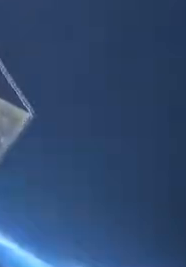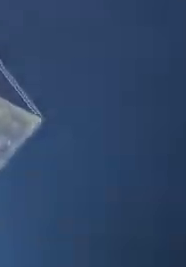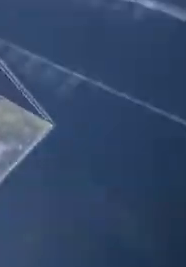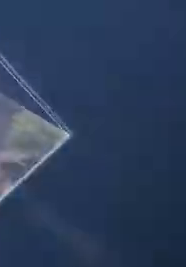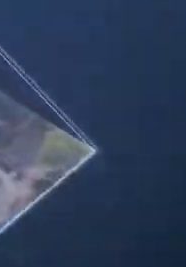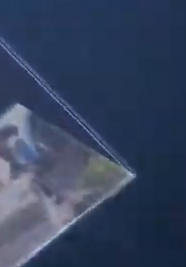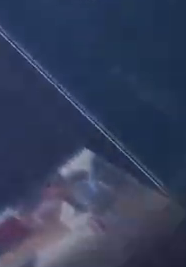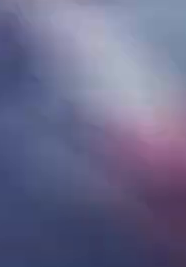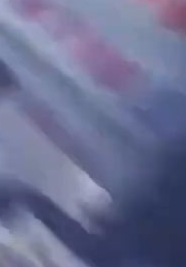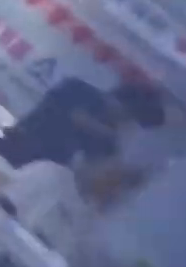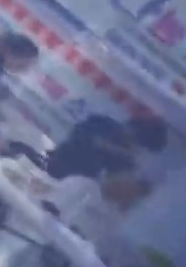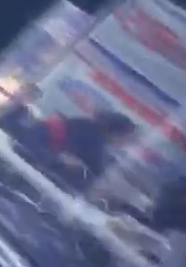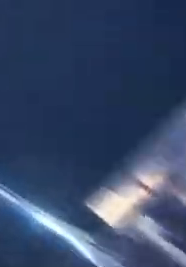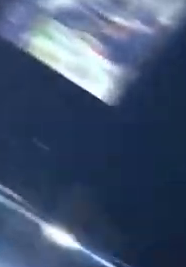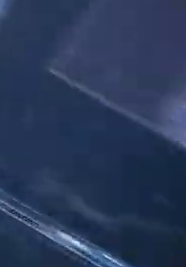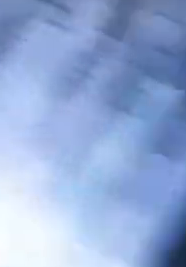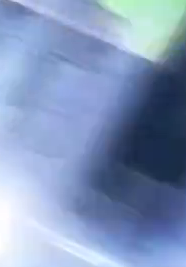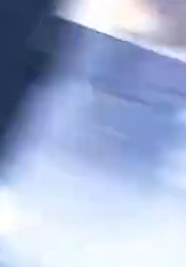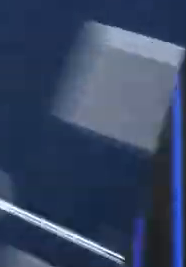으